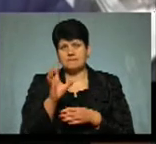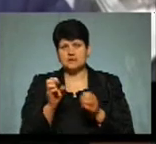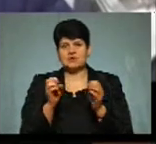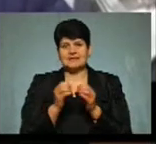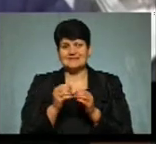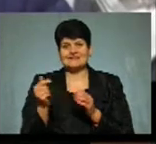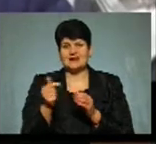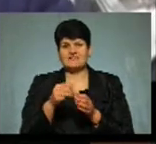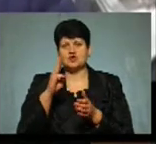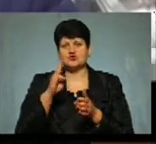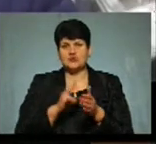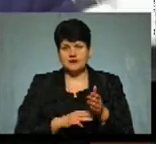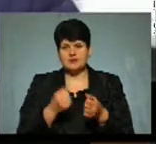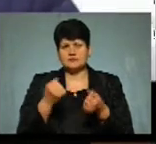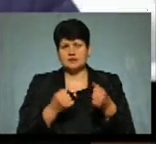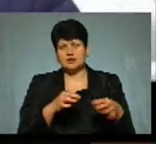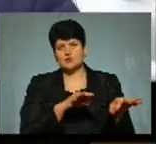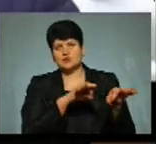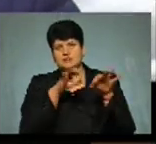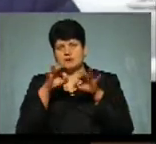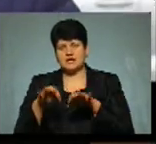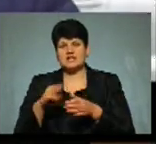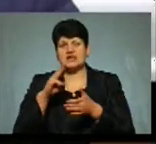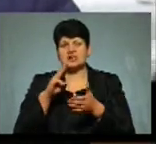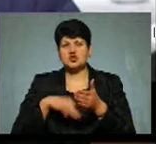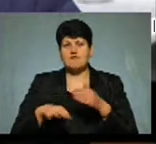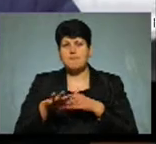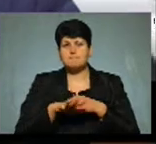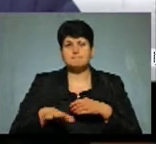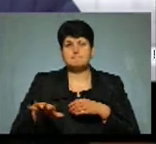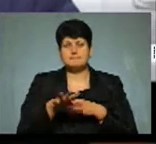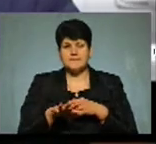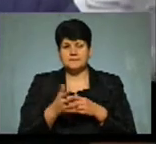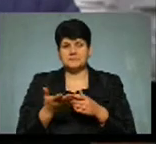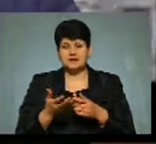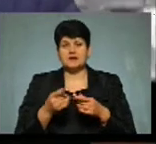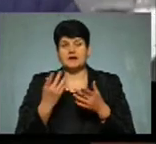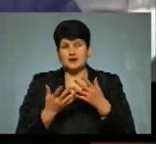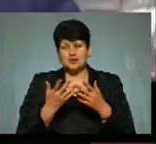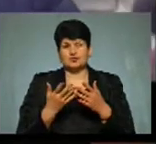гривень штраф, і машина евакуюється на штрафмайданчик. Якщо порушення без суттєвого перешкодження руху